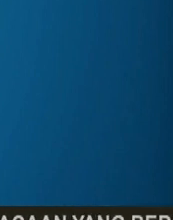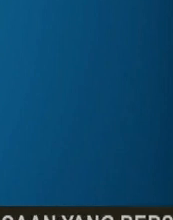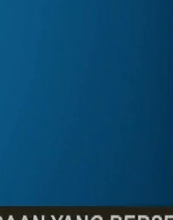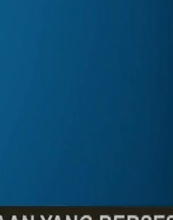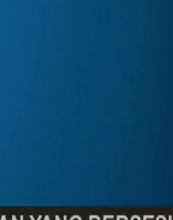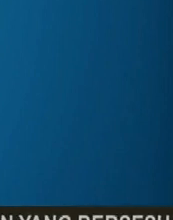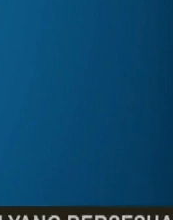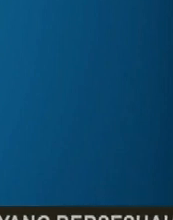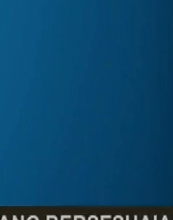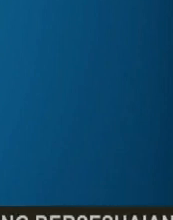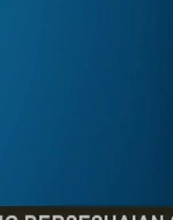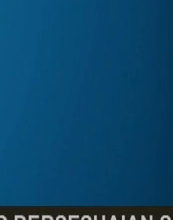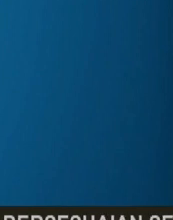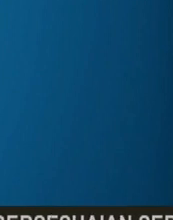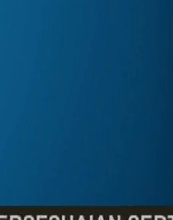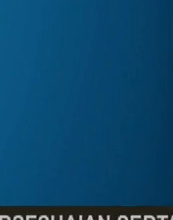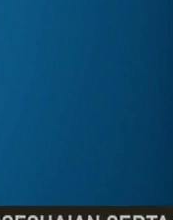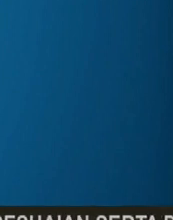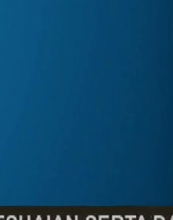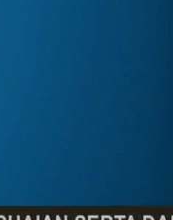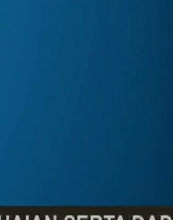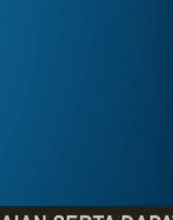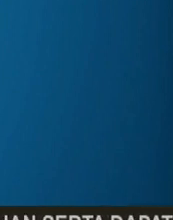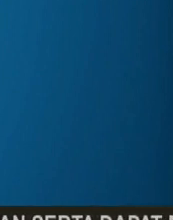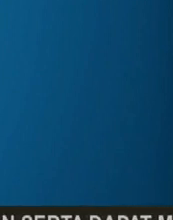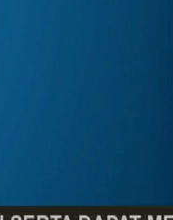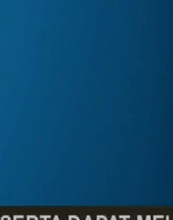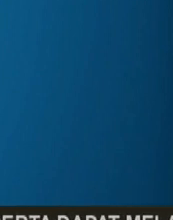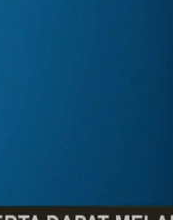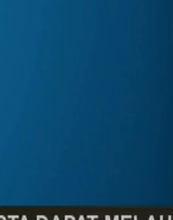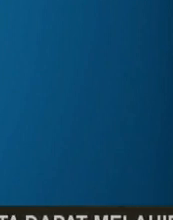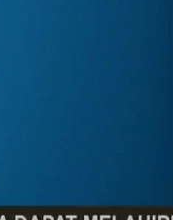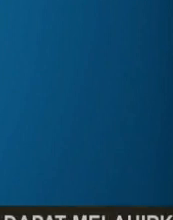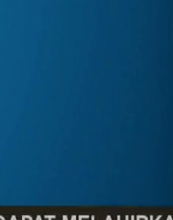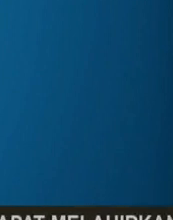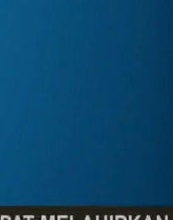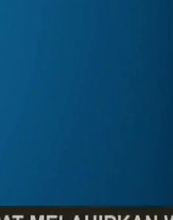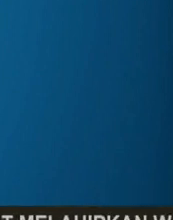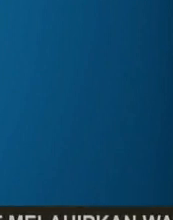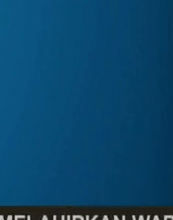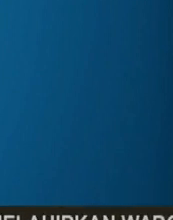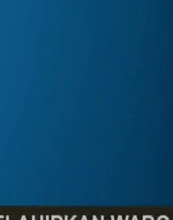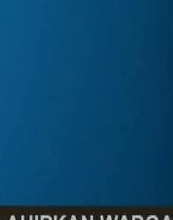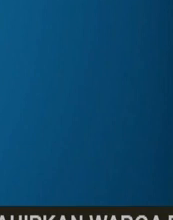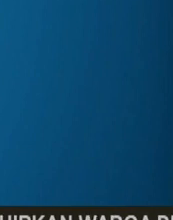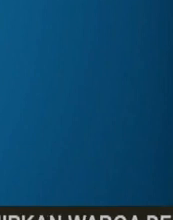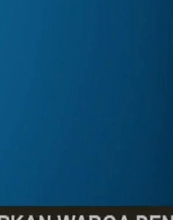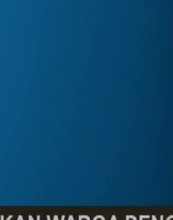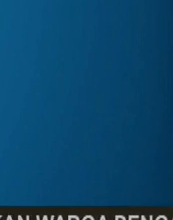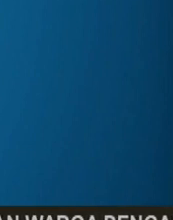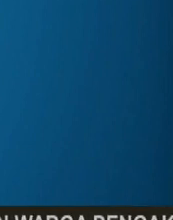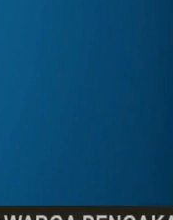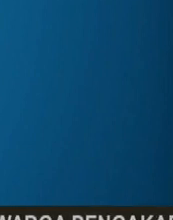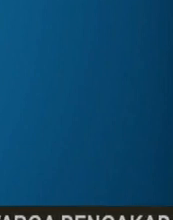membayar kompon perkiraan kebahagiaan keuangan tingkat tiga jabatan Pandaran Bandar Seri Begawan kegagalan dalam